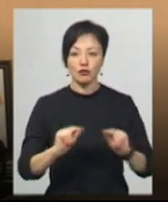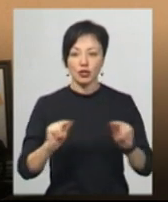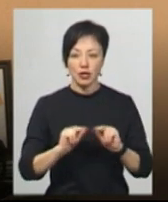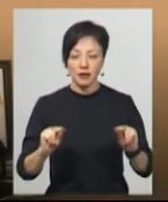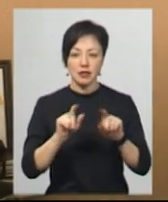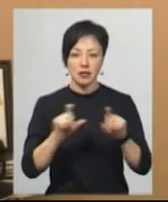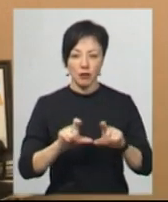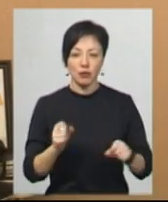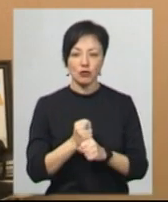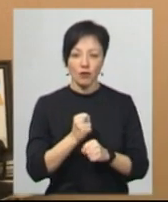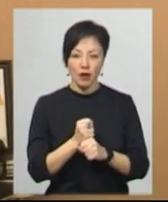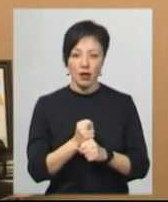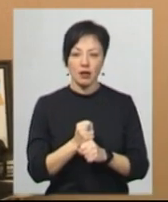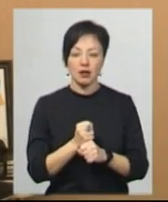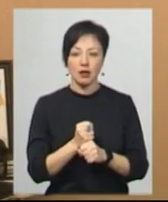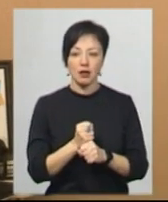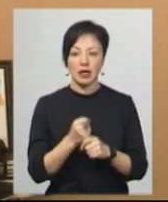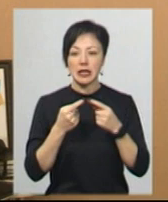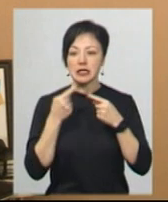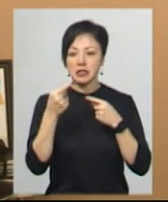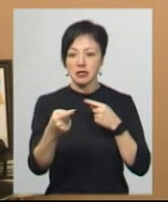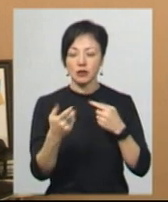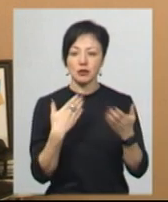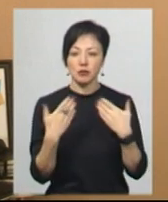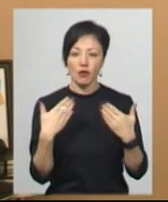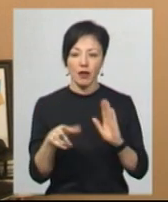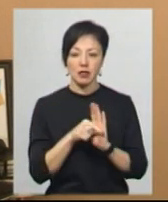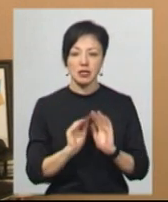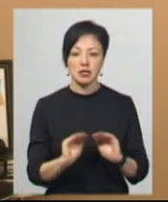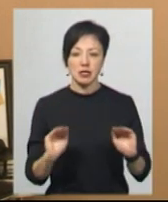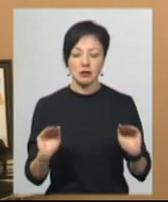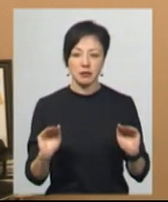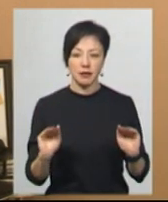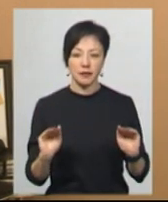навчальних закладів працювали дистанційно, тобто спілкувалися з дітьми